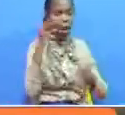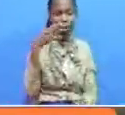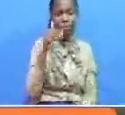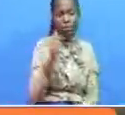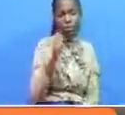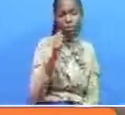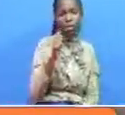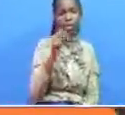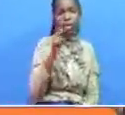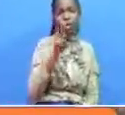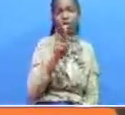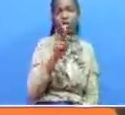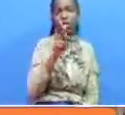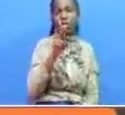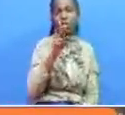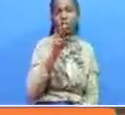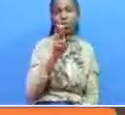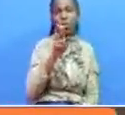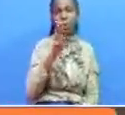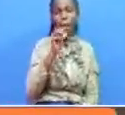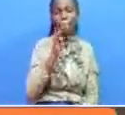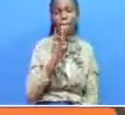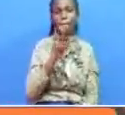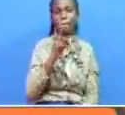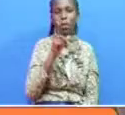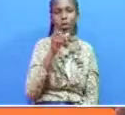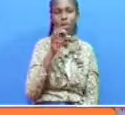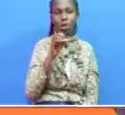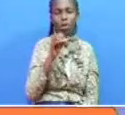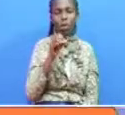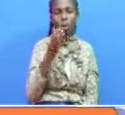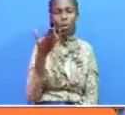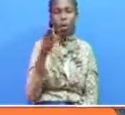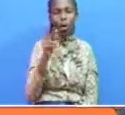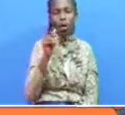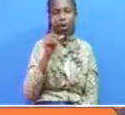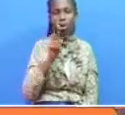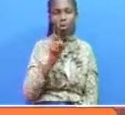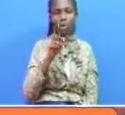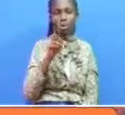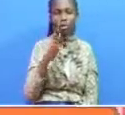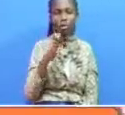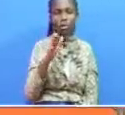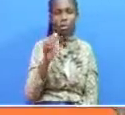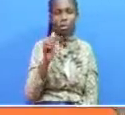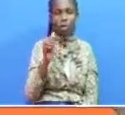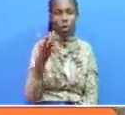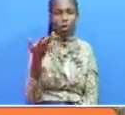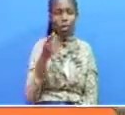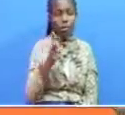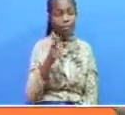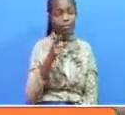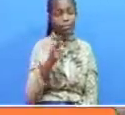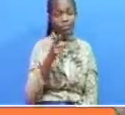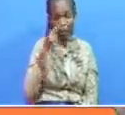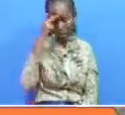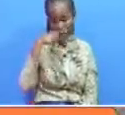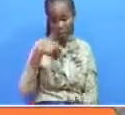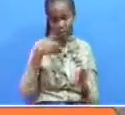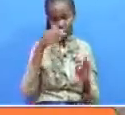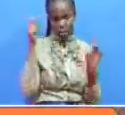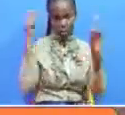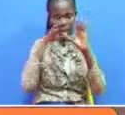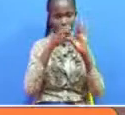wodi ya kikumbule edheo, Jets Kalunda. Valaka vina ni kau a onde maende ya kutasera siya nguatani ya Azimio